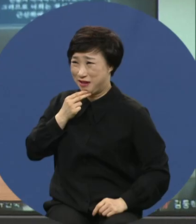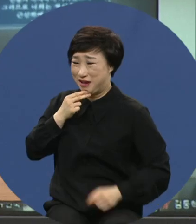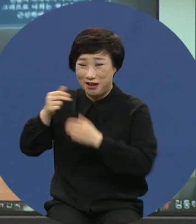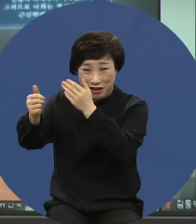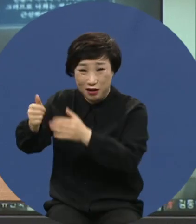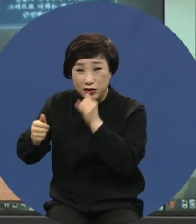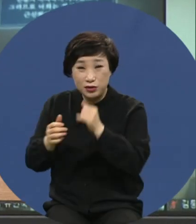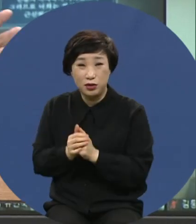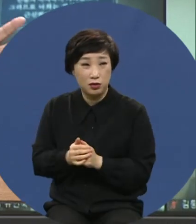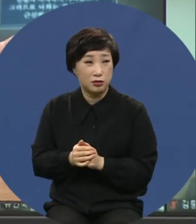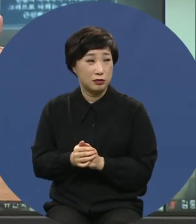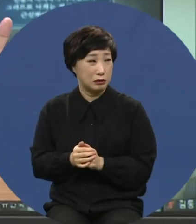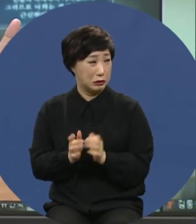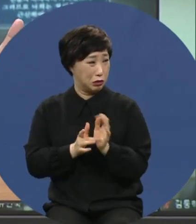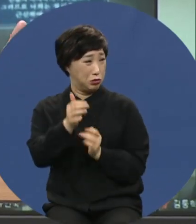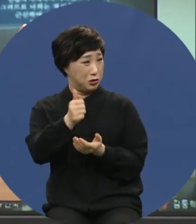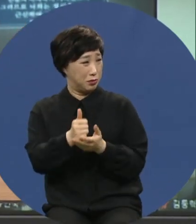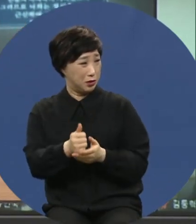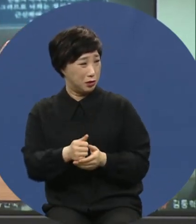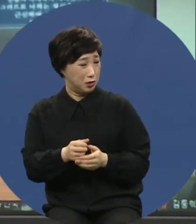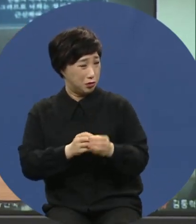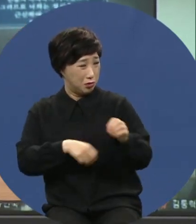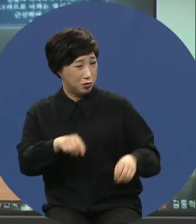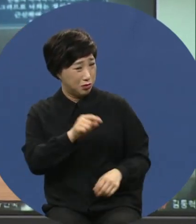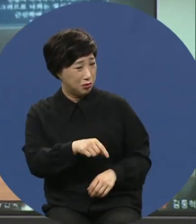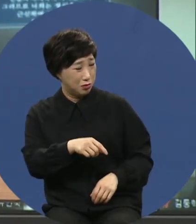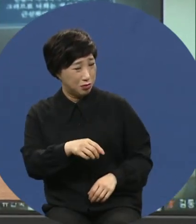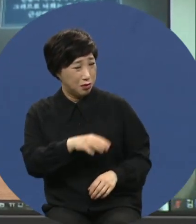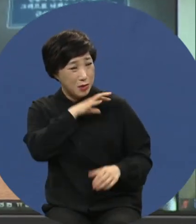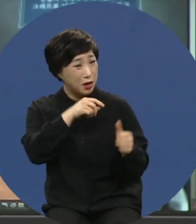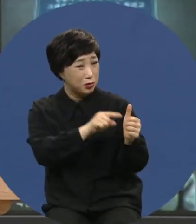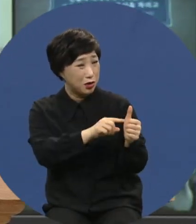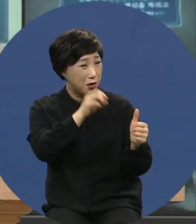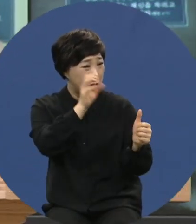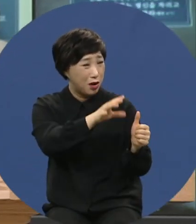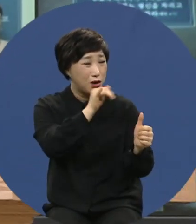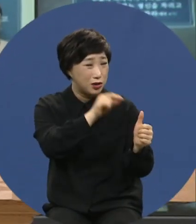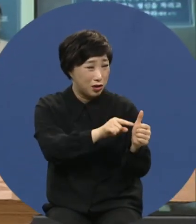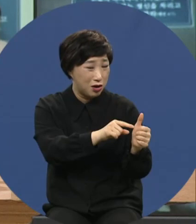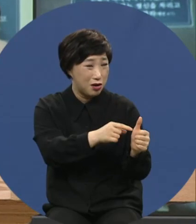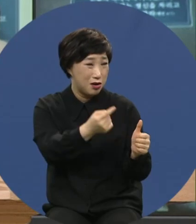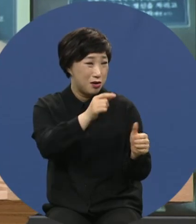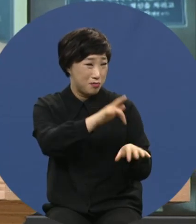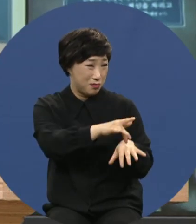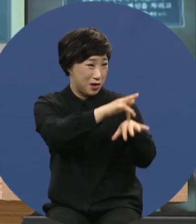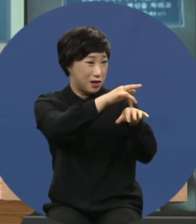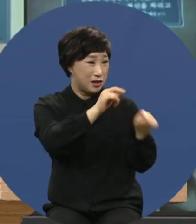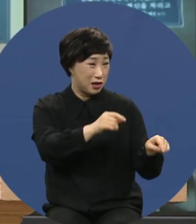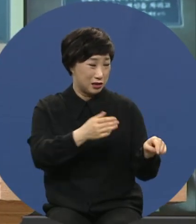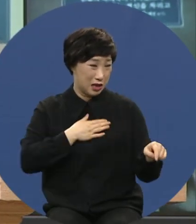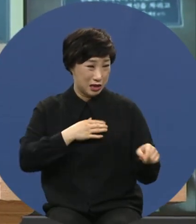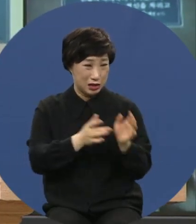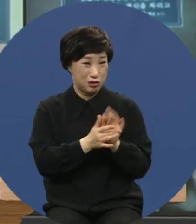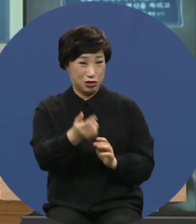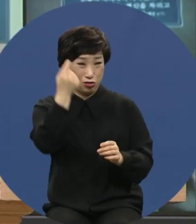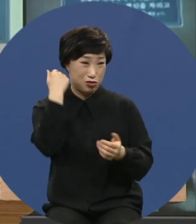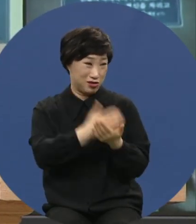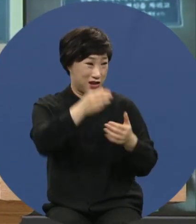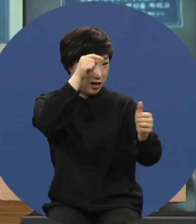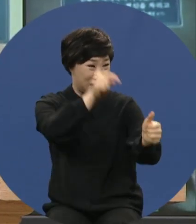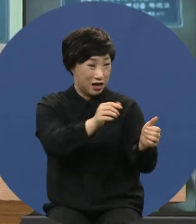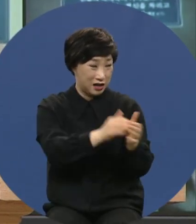아니하리이다. 예수께서 돌이키시며 베드로에게 이르시되 사단아 내 뒤로